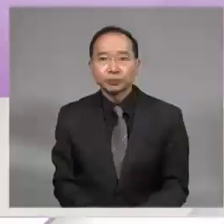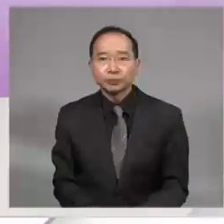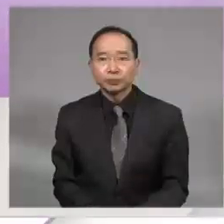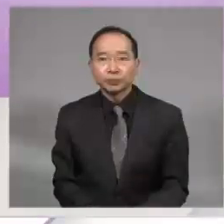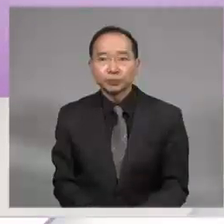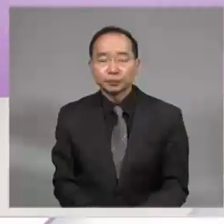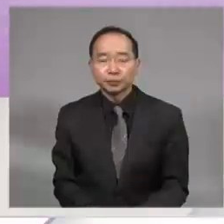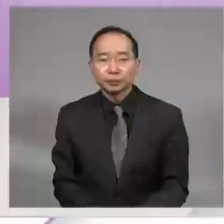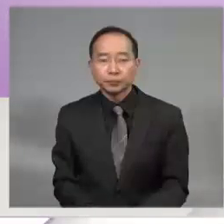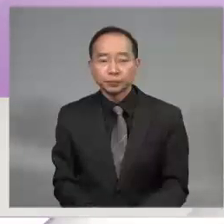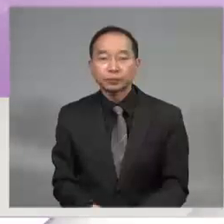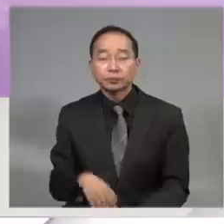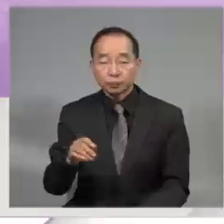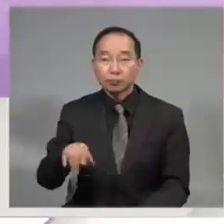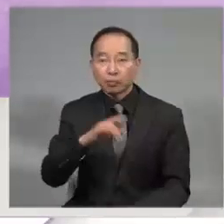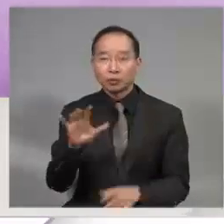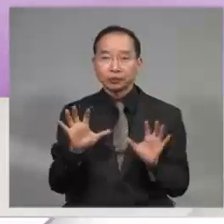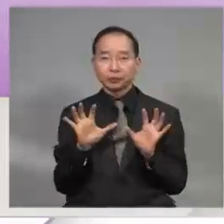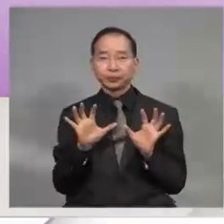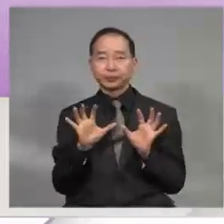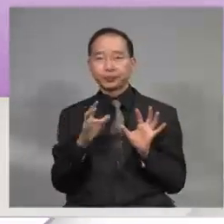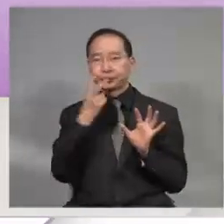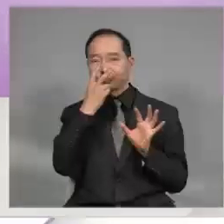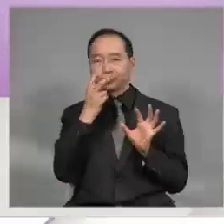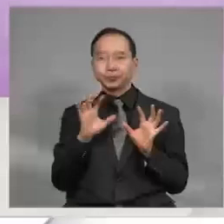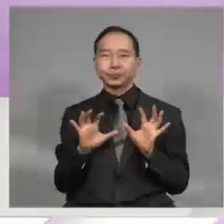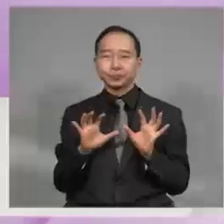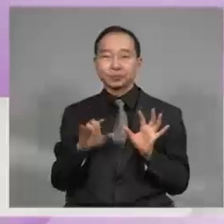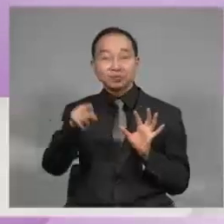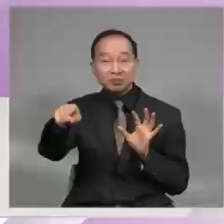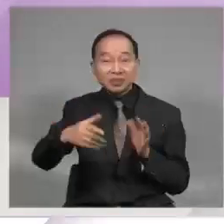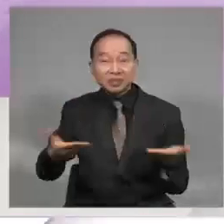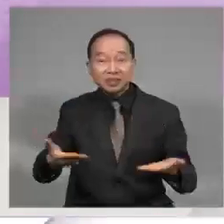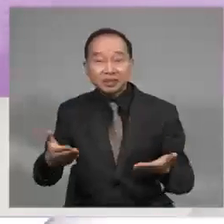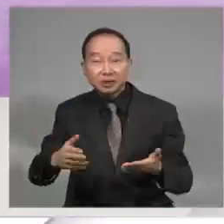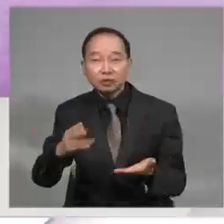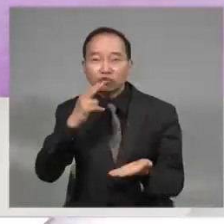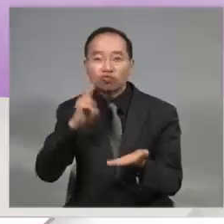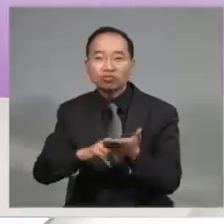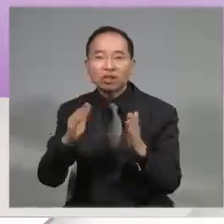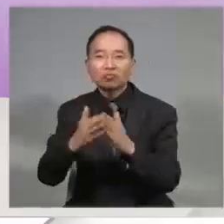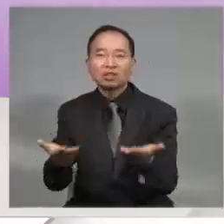그렇죠. 모든 분들이 참관 하에 지금 지켜보는 가운데 또 분류 작업과